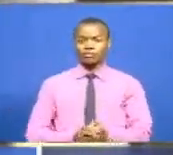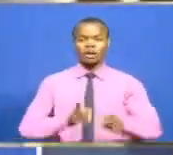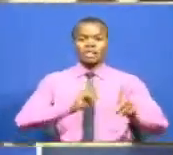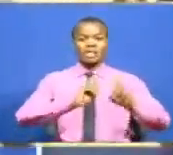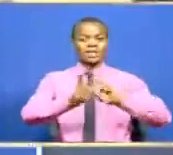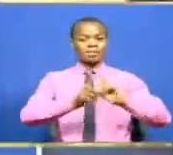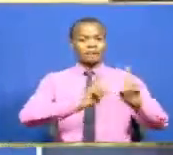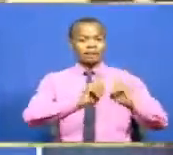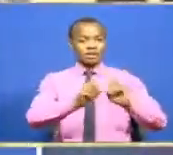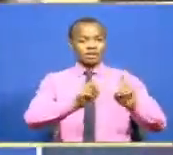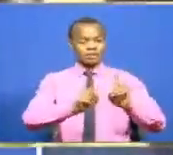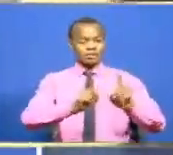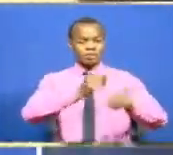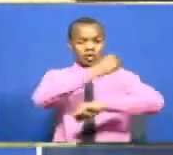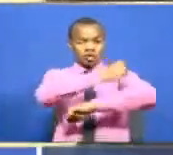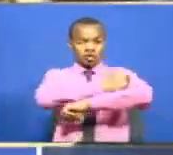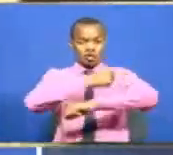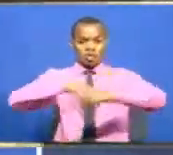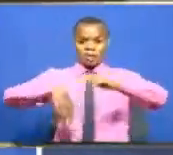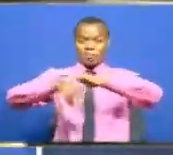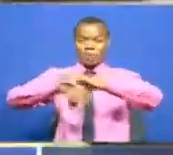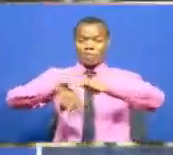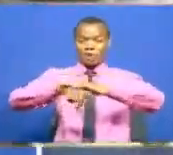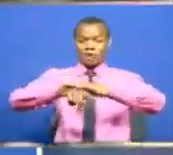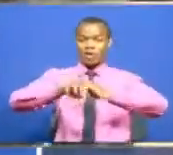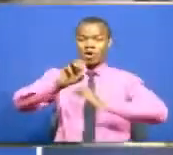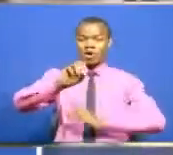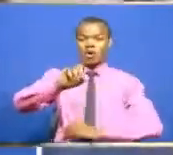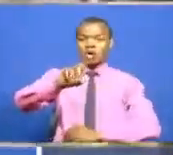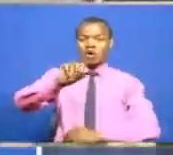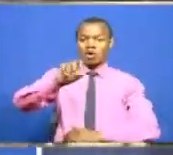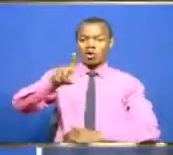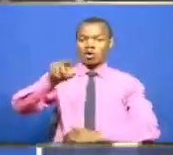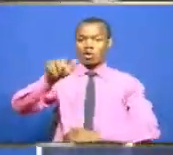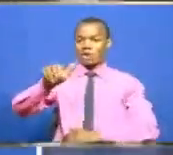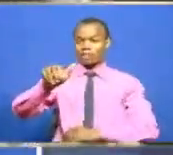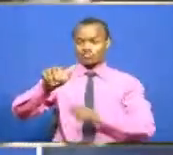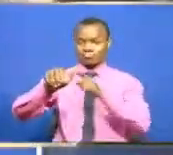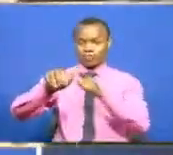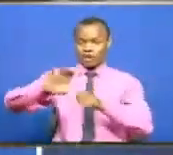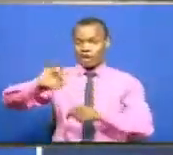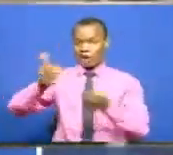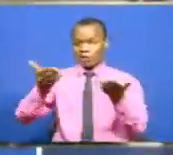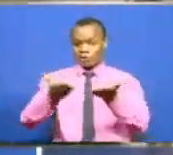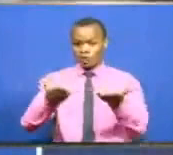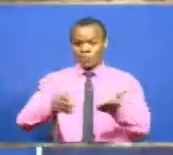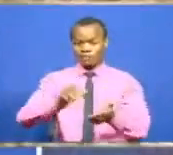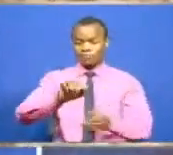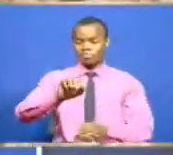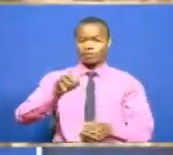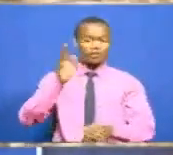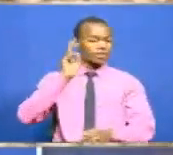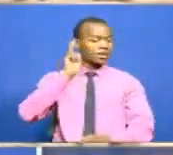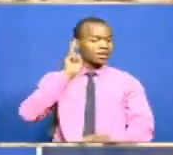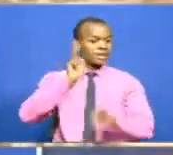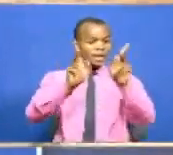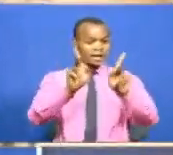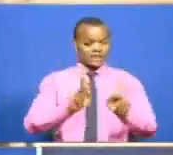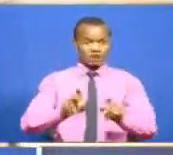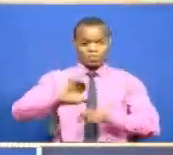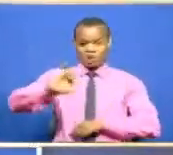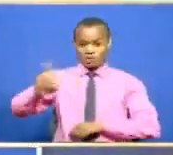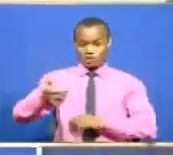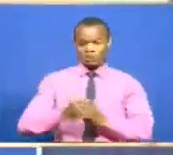Akiongea katika shule ya msingi ya Mseto ya Obola iliyo katika kaunti ndogo ya Seme katika kaunti ya Kisumu, Waziri wa